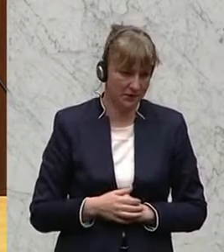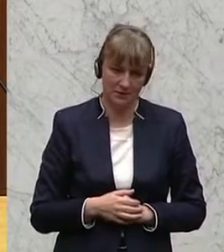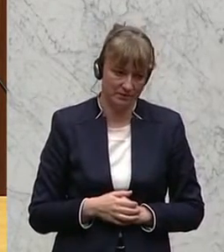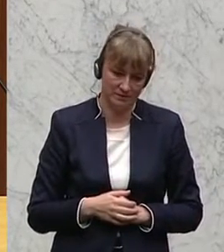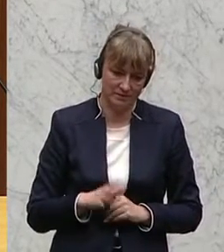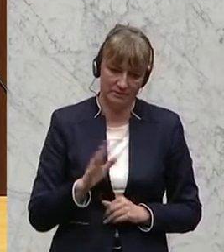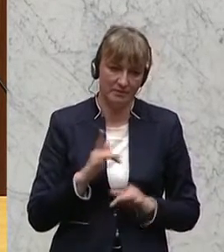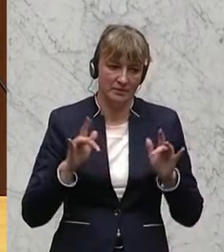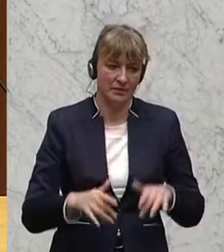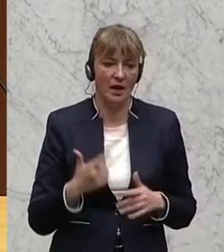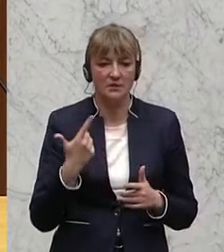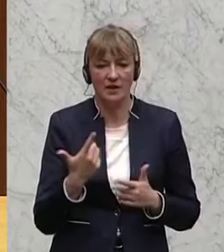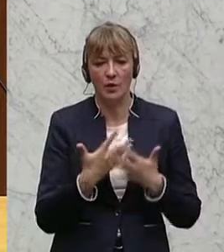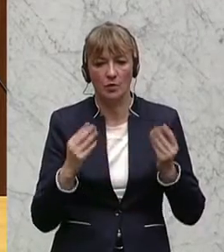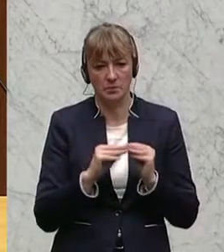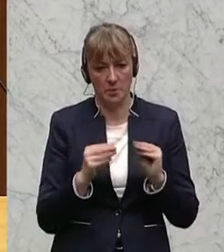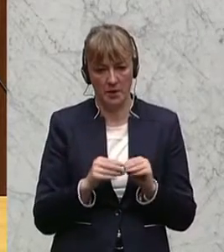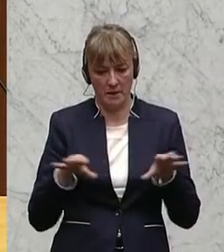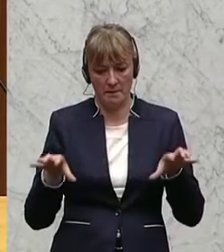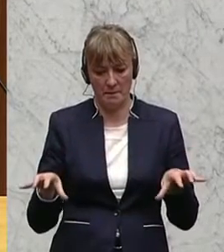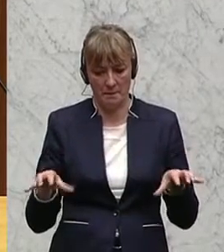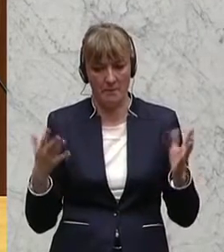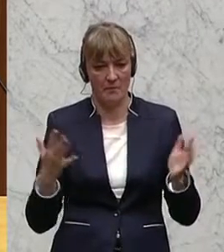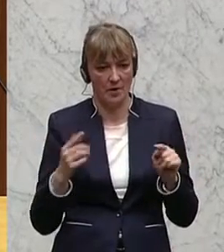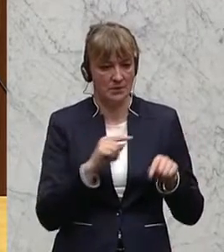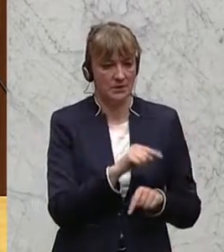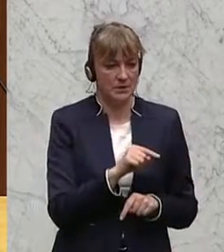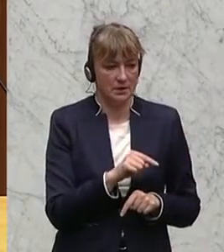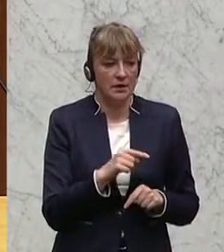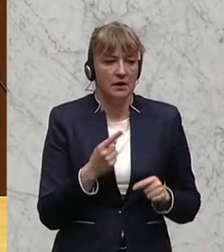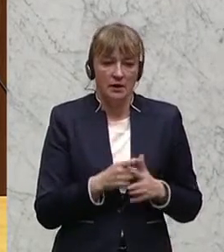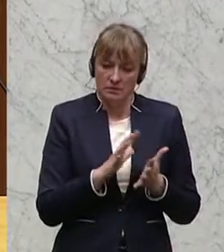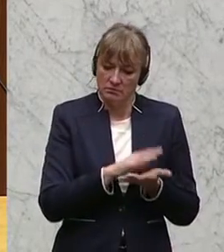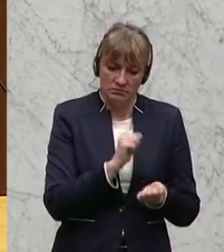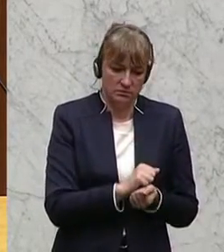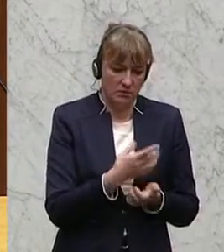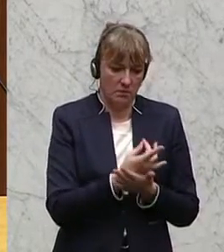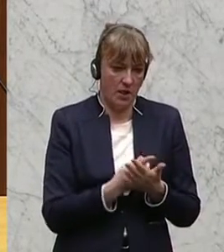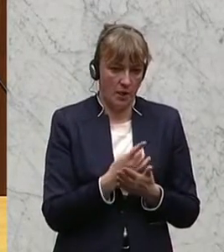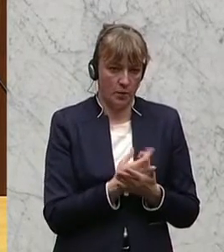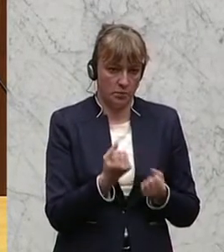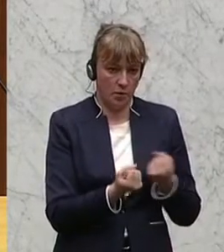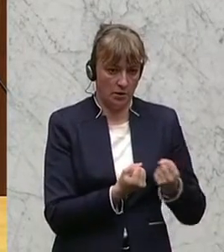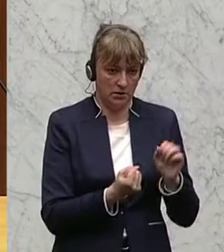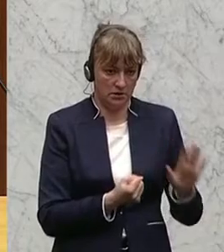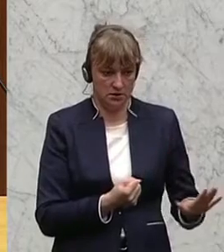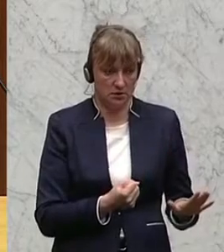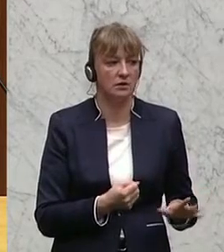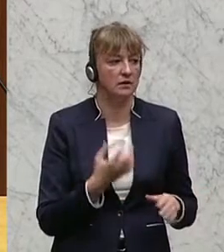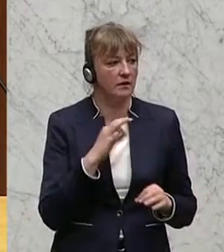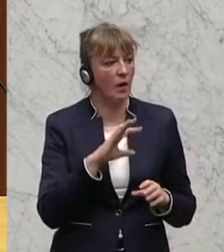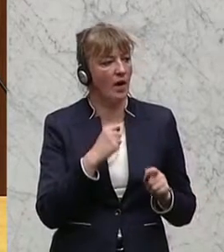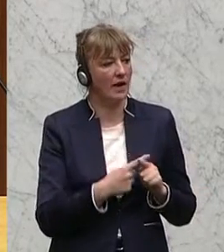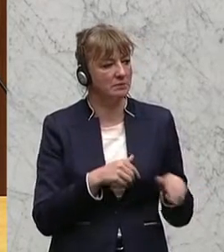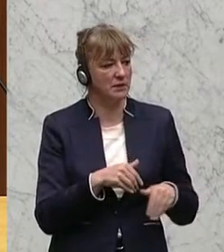einmal zwei große Problemkreise. Wir haben einen Scherbenhaufen in der Bildungspolitik, die Frau